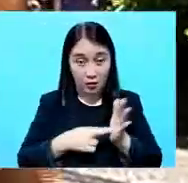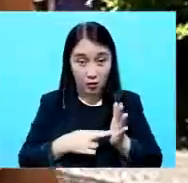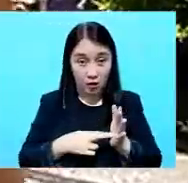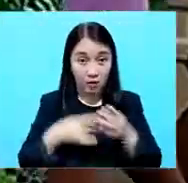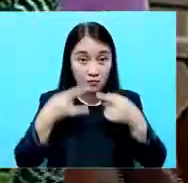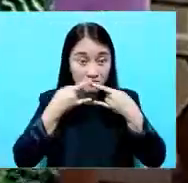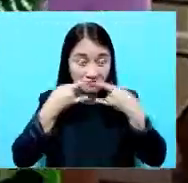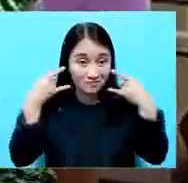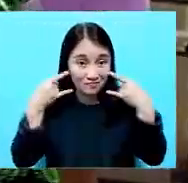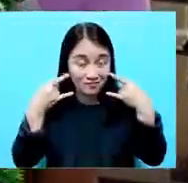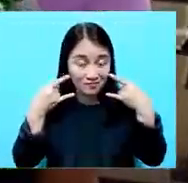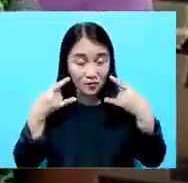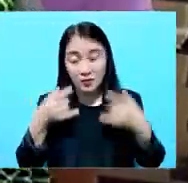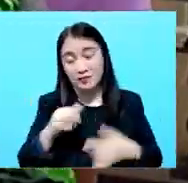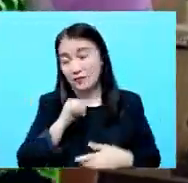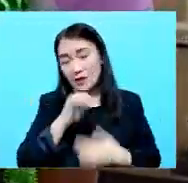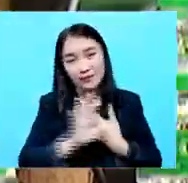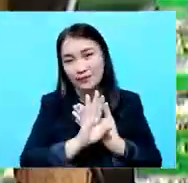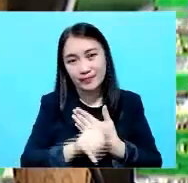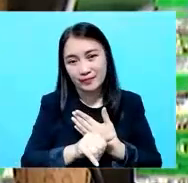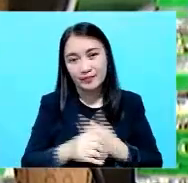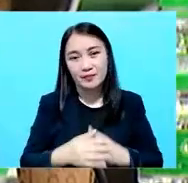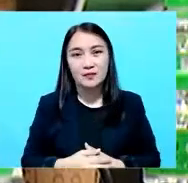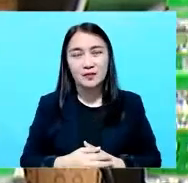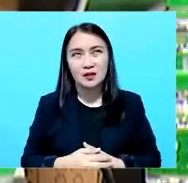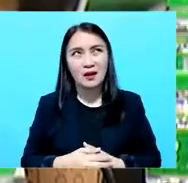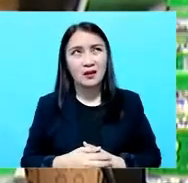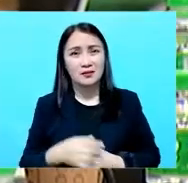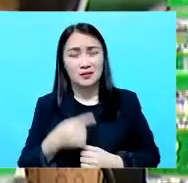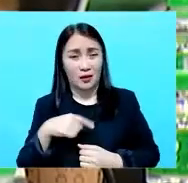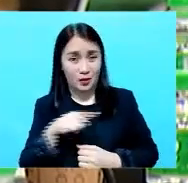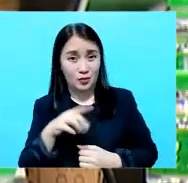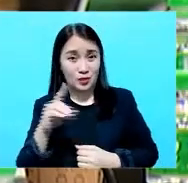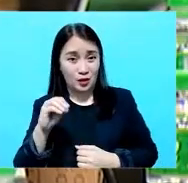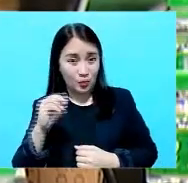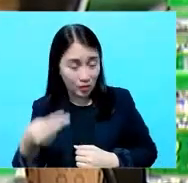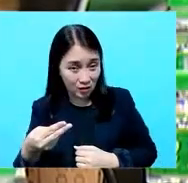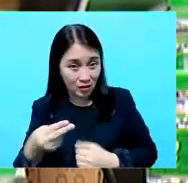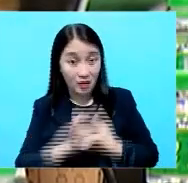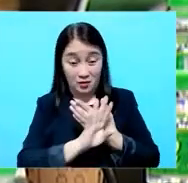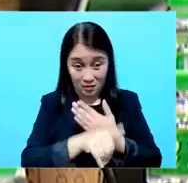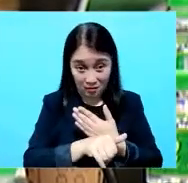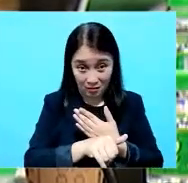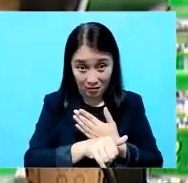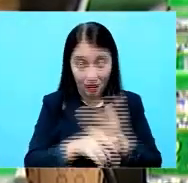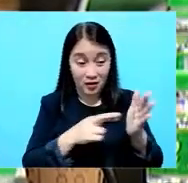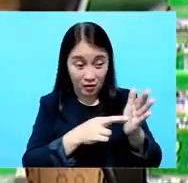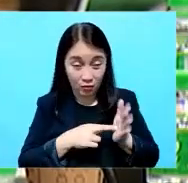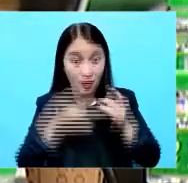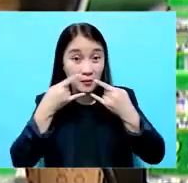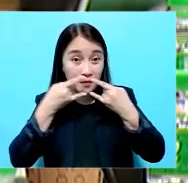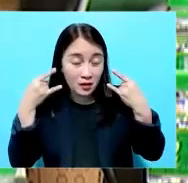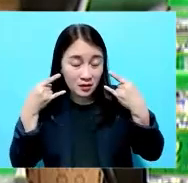mask. Ayaw pa muna nating sabihin na we will now again return to the mandates of mask. Because we do not like a